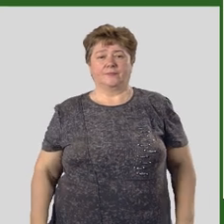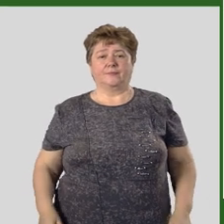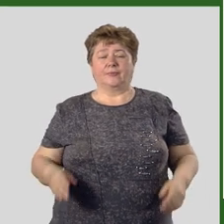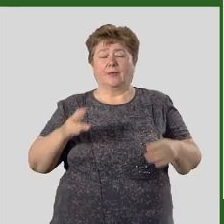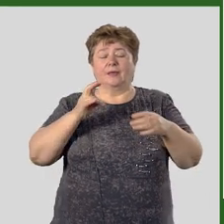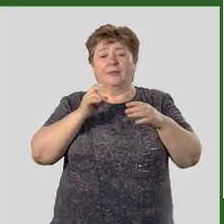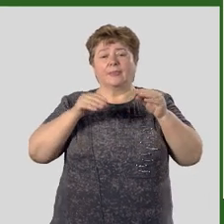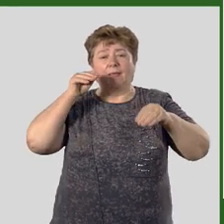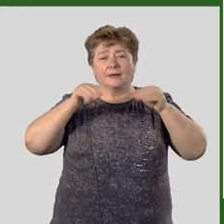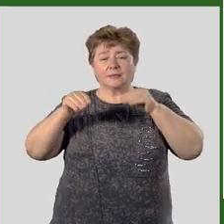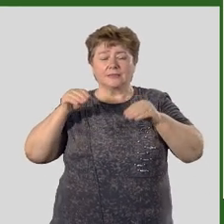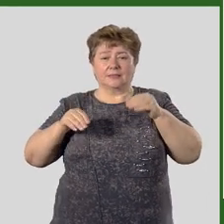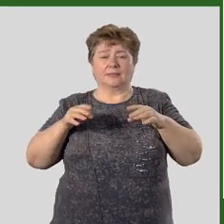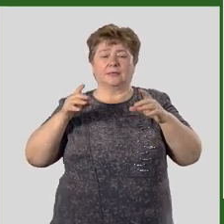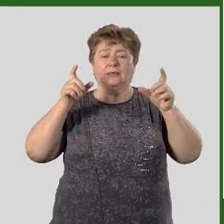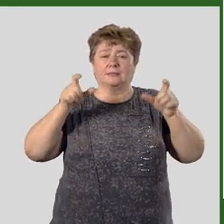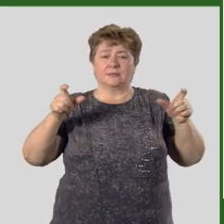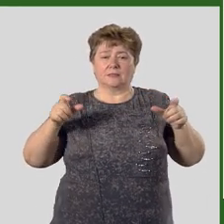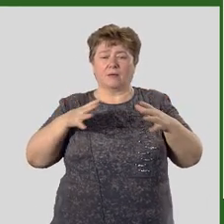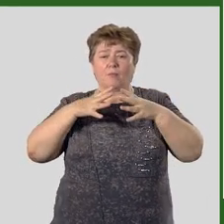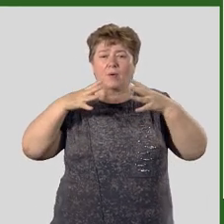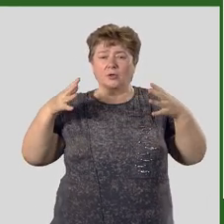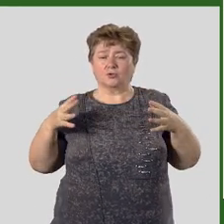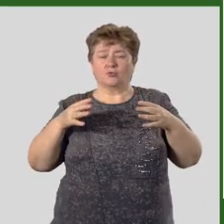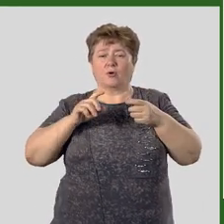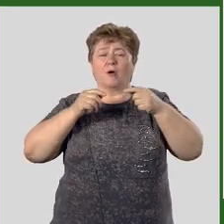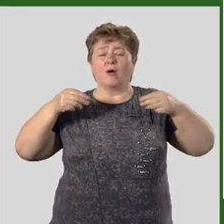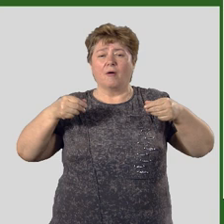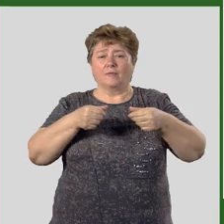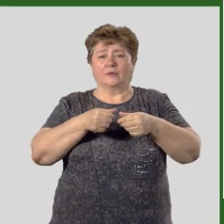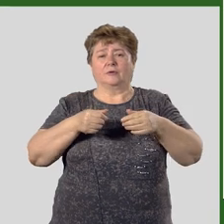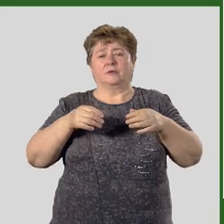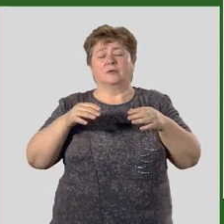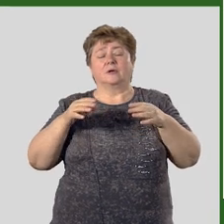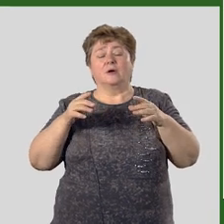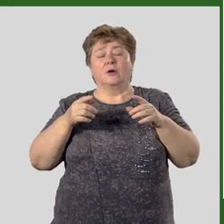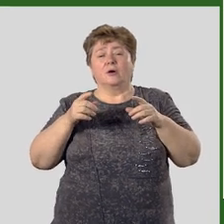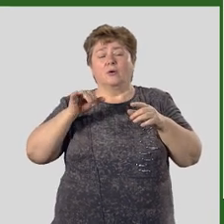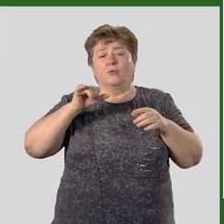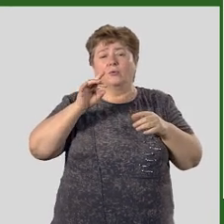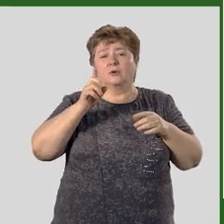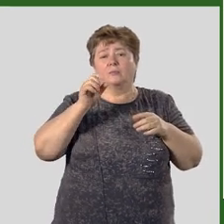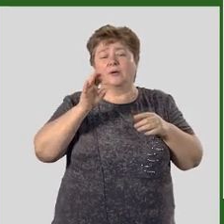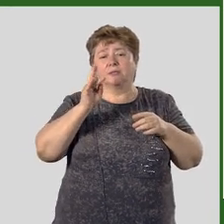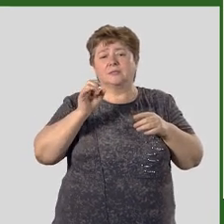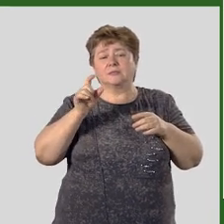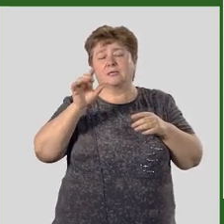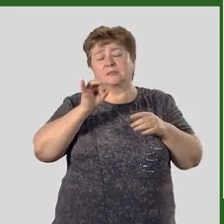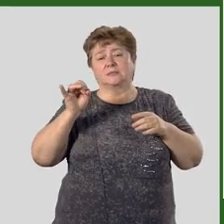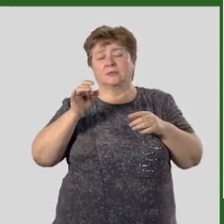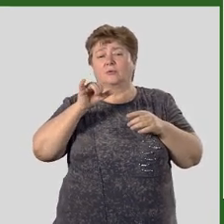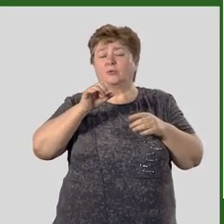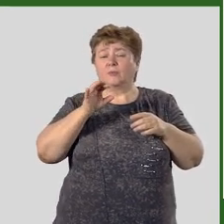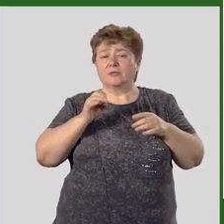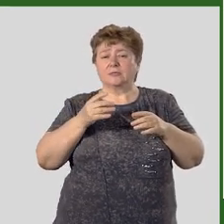На расселение населения большое влияние оказывает процесс урбанизации. Урбанизация –